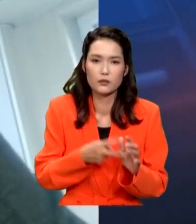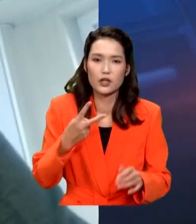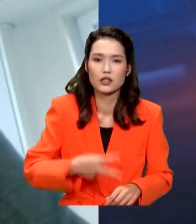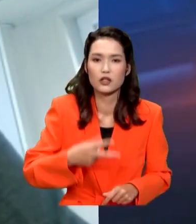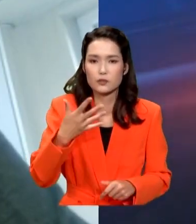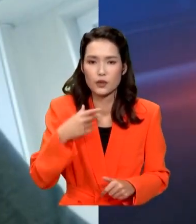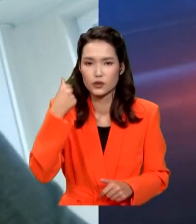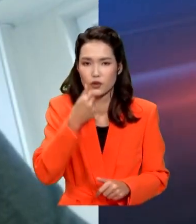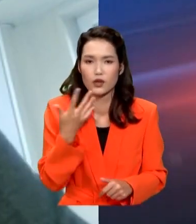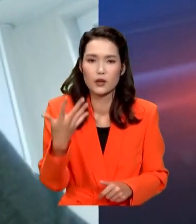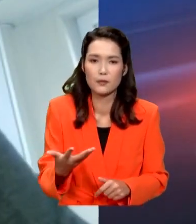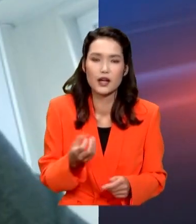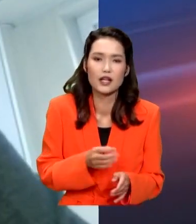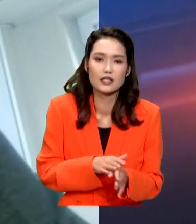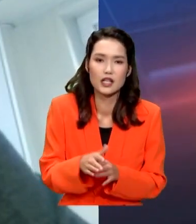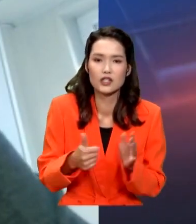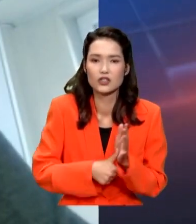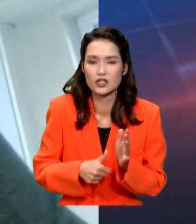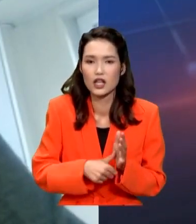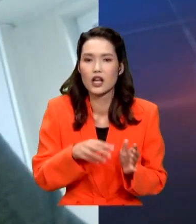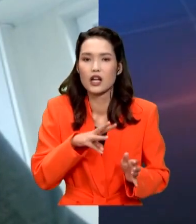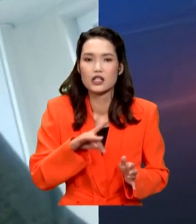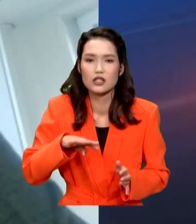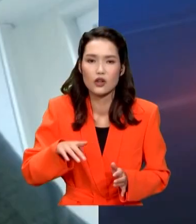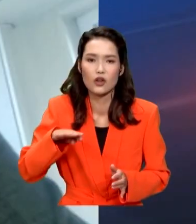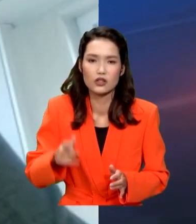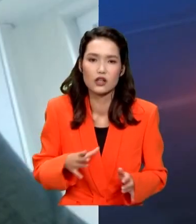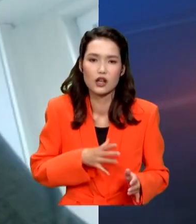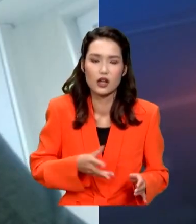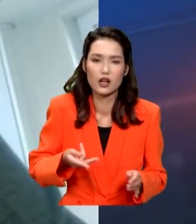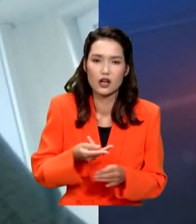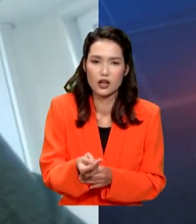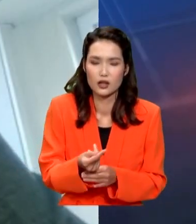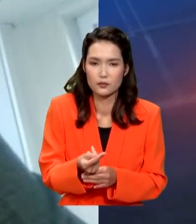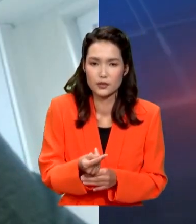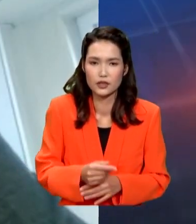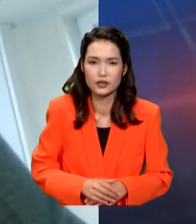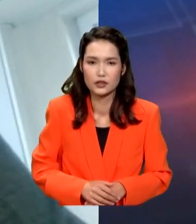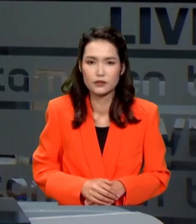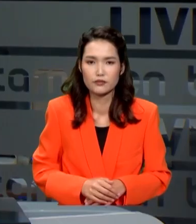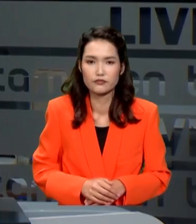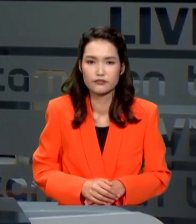году, 5,6 триллиона тенге выплата внешнего долга.